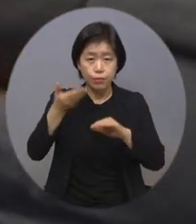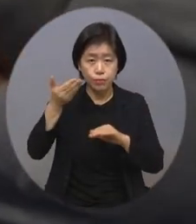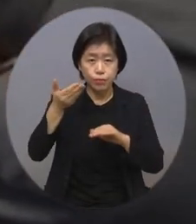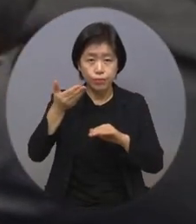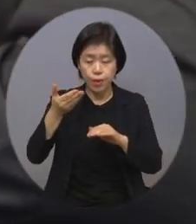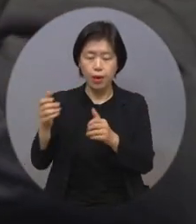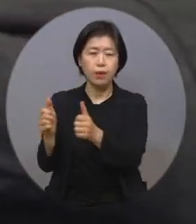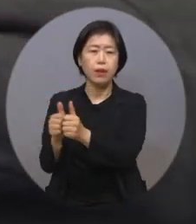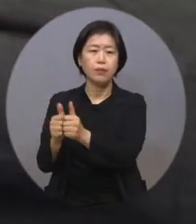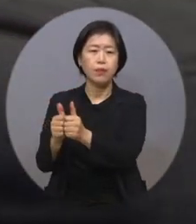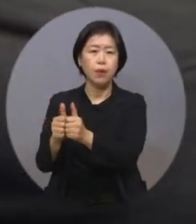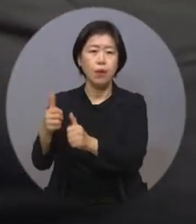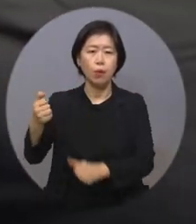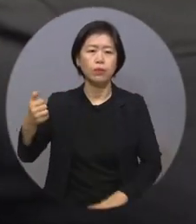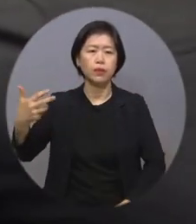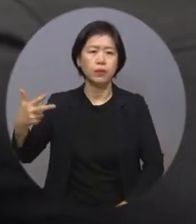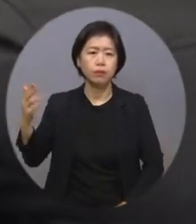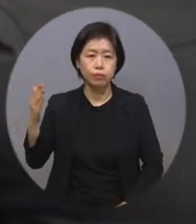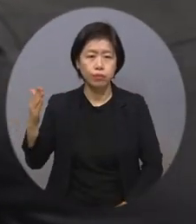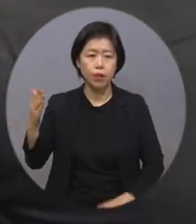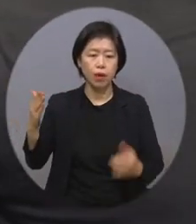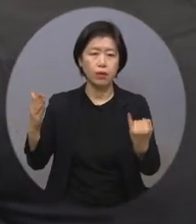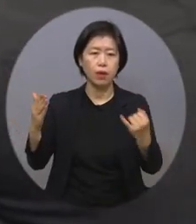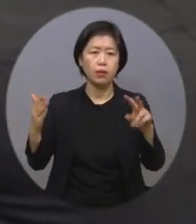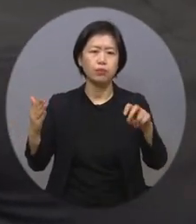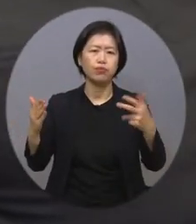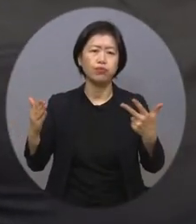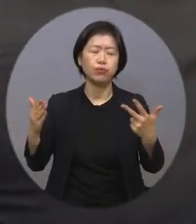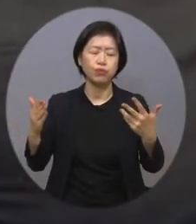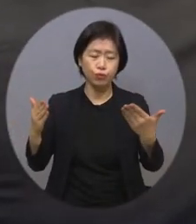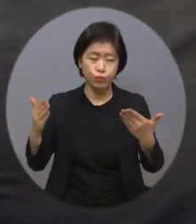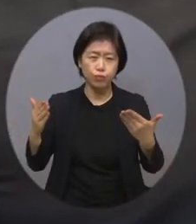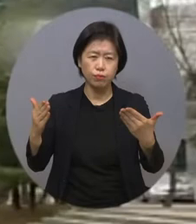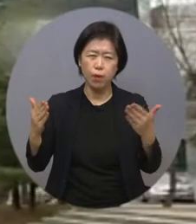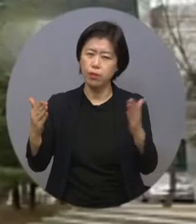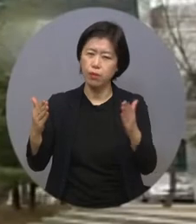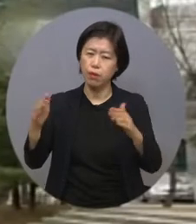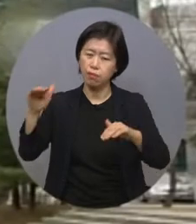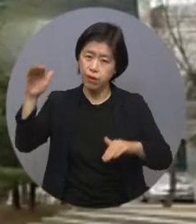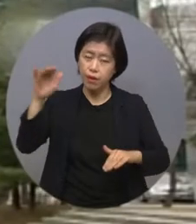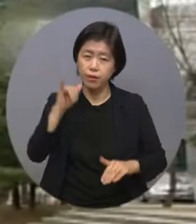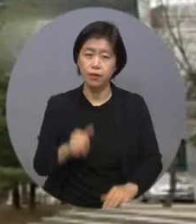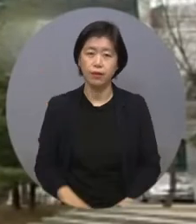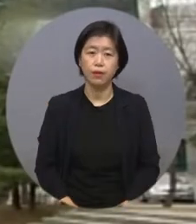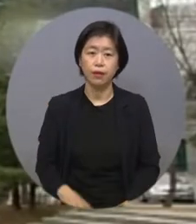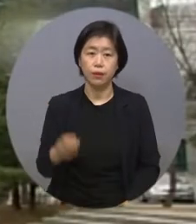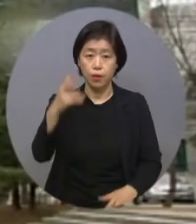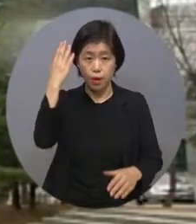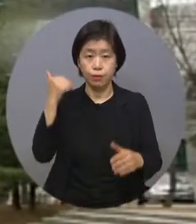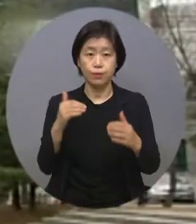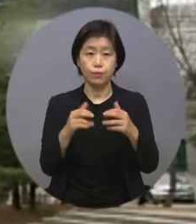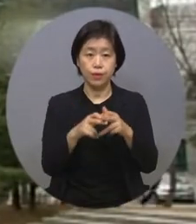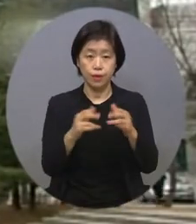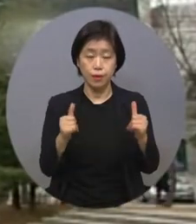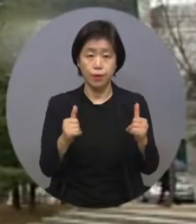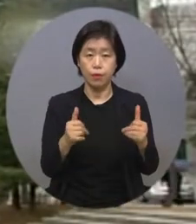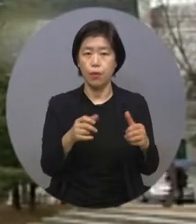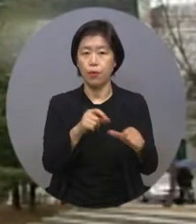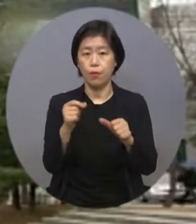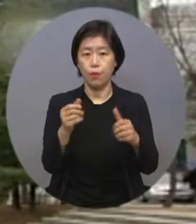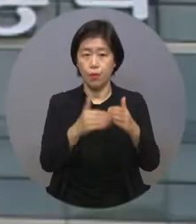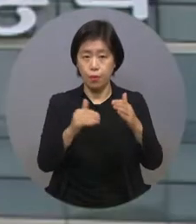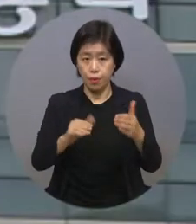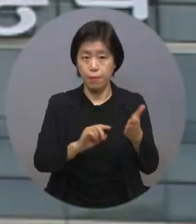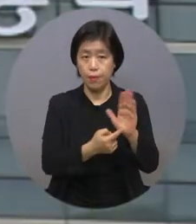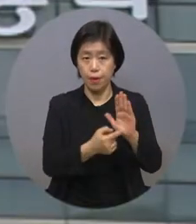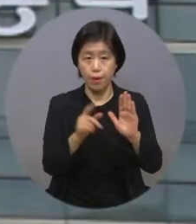57.3%로 여성 29.9%보다 높은 것으로 나타났습니다. 또한 한국장애인고용공단에서 발표한